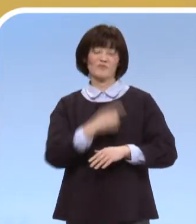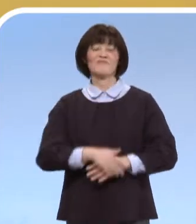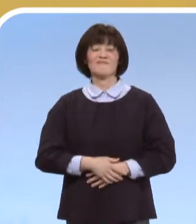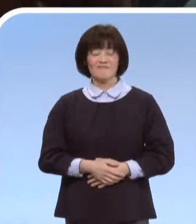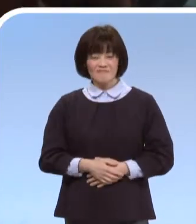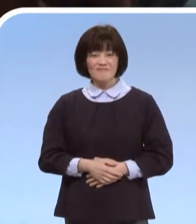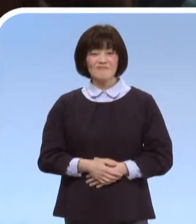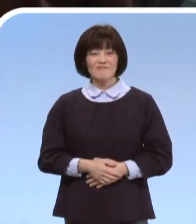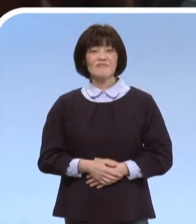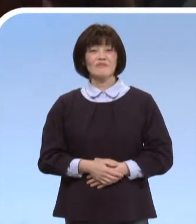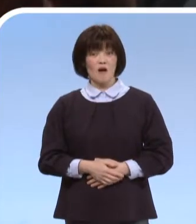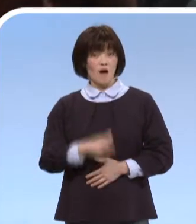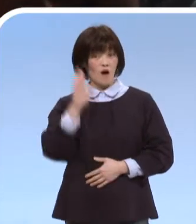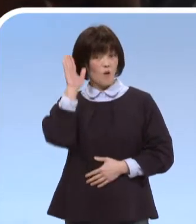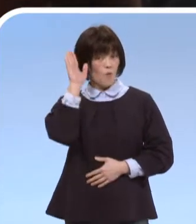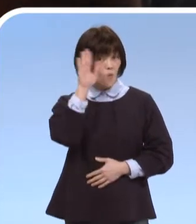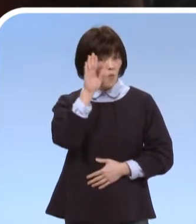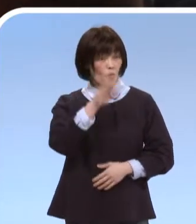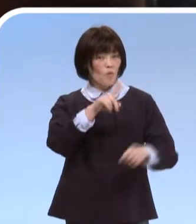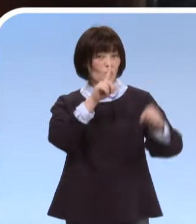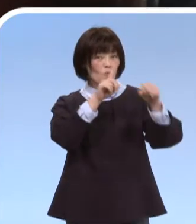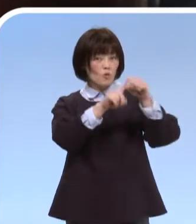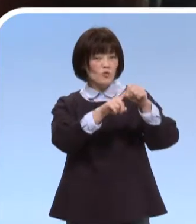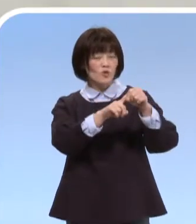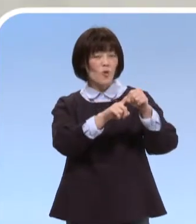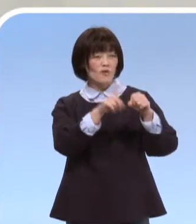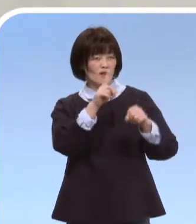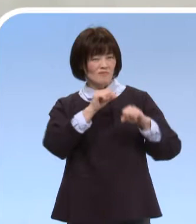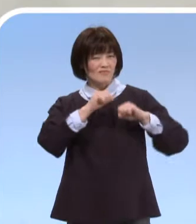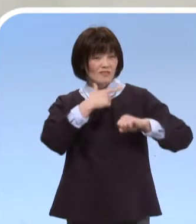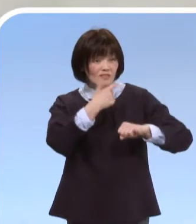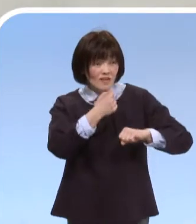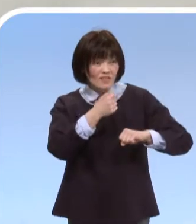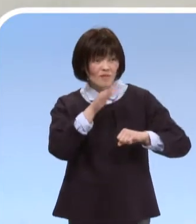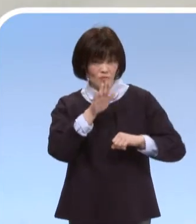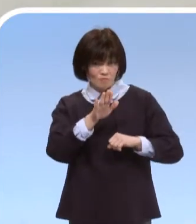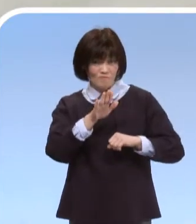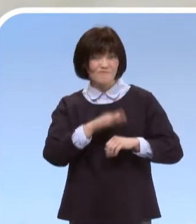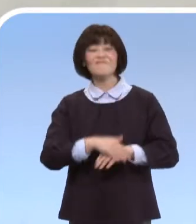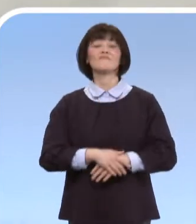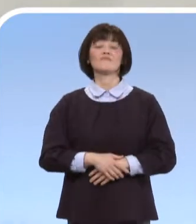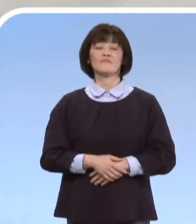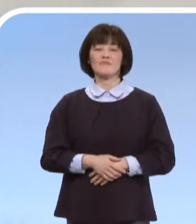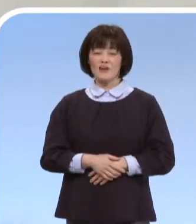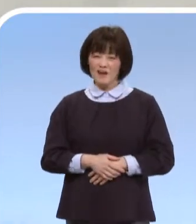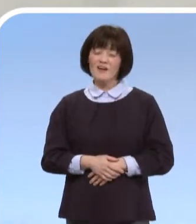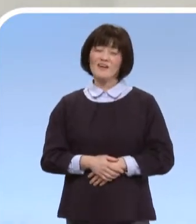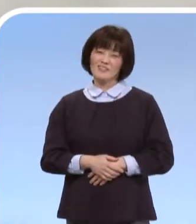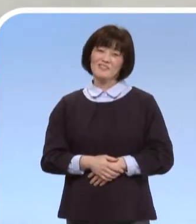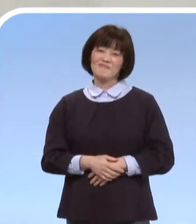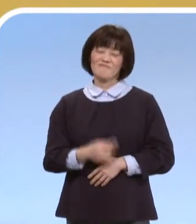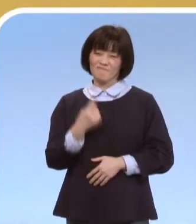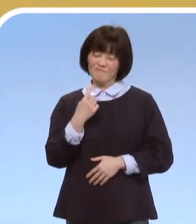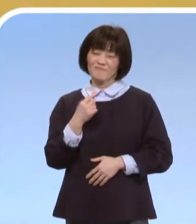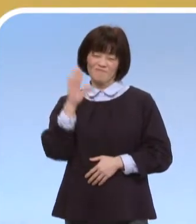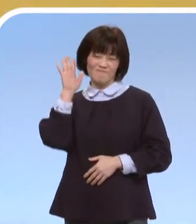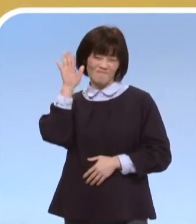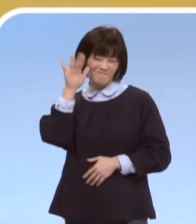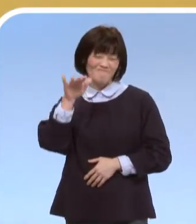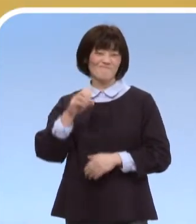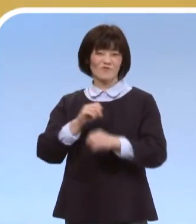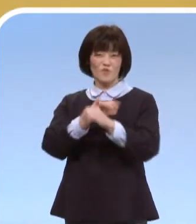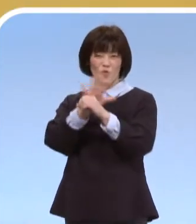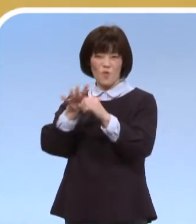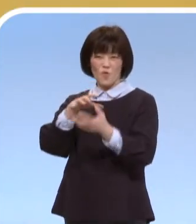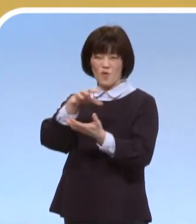。 まだまだ今後こういうふうにしていきたいとか、はい、なんかこう夢みたいなものっていうのはあるんですか？あ、 そうですね、あの無事にちょ